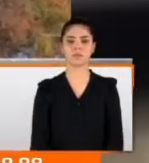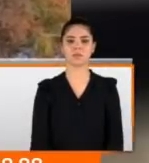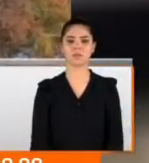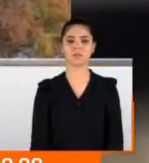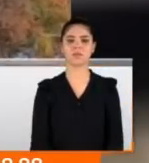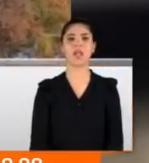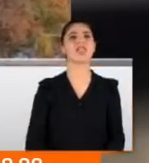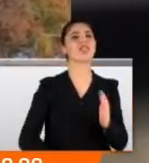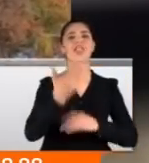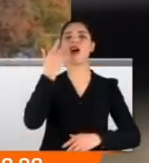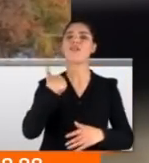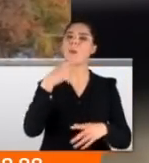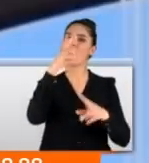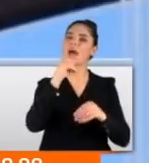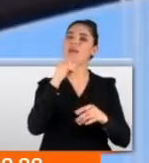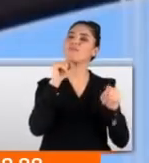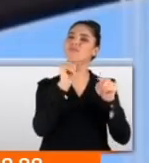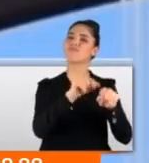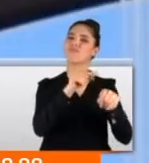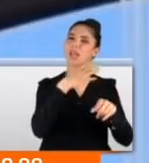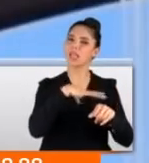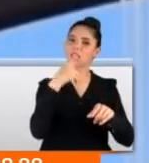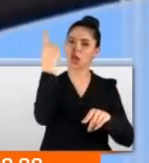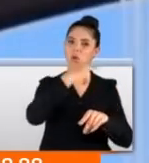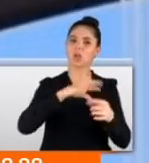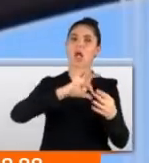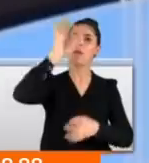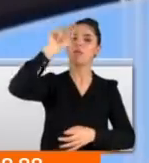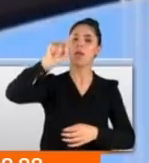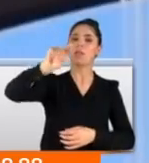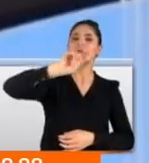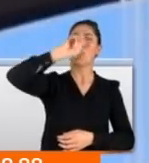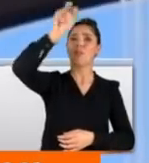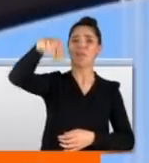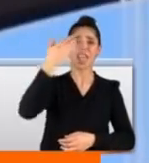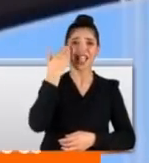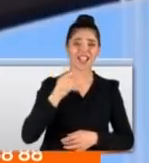Sırf daha çok tıklanmak için metrelerce yükseklikten atladı, izleyici